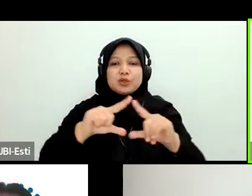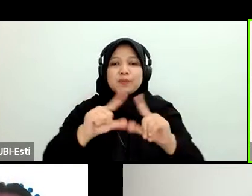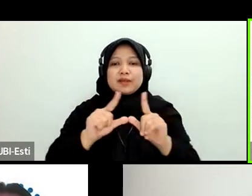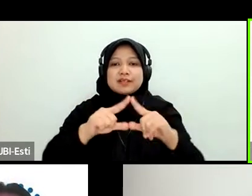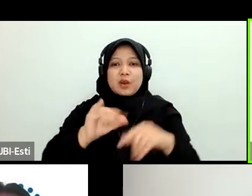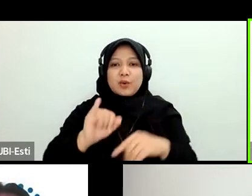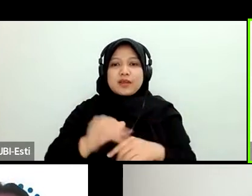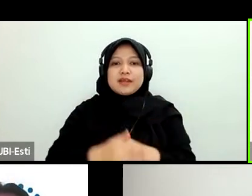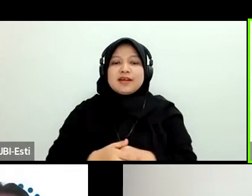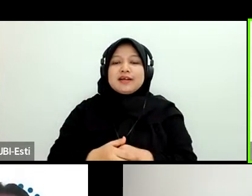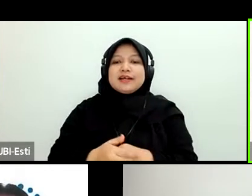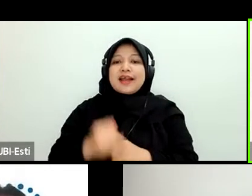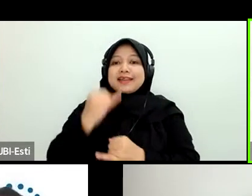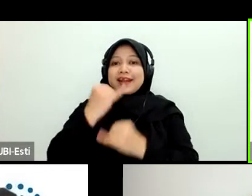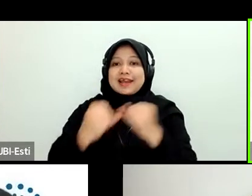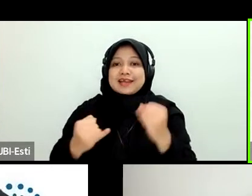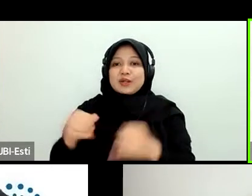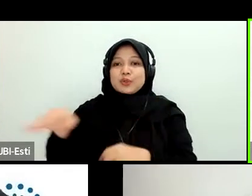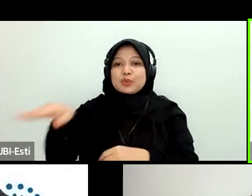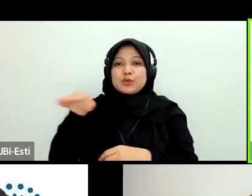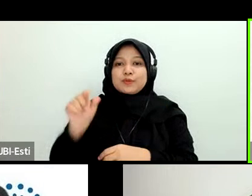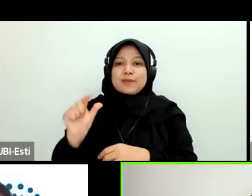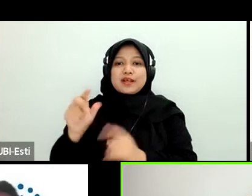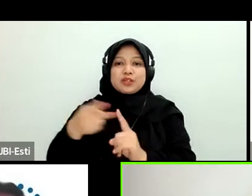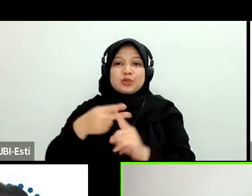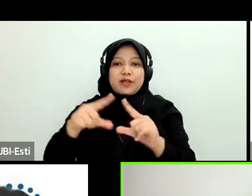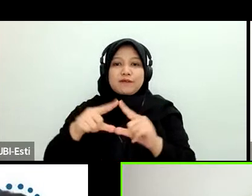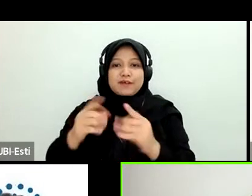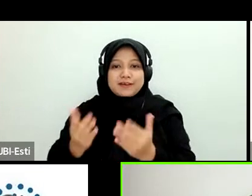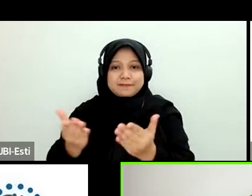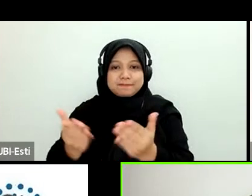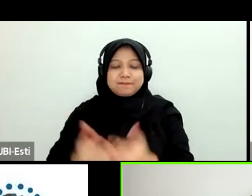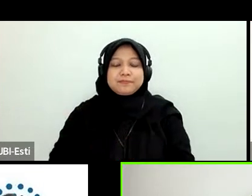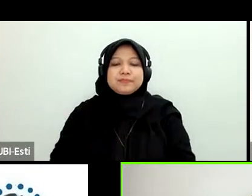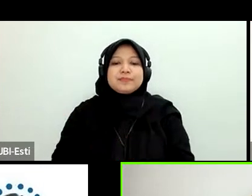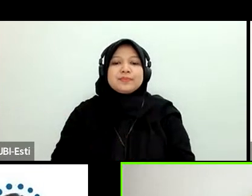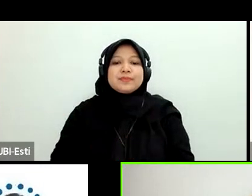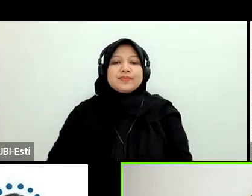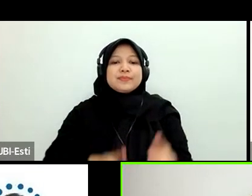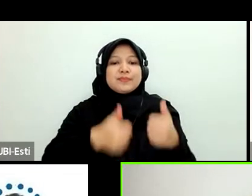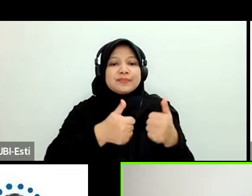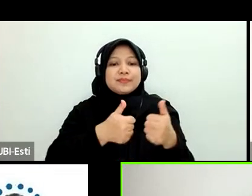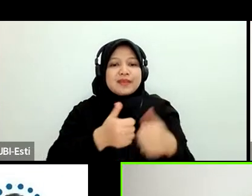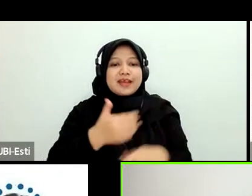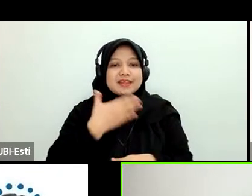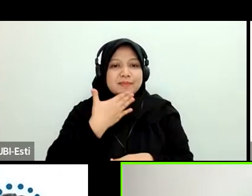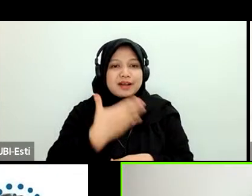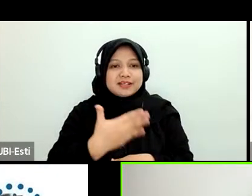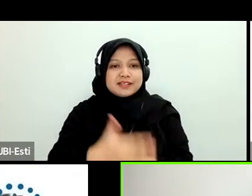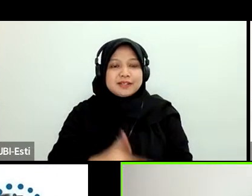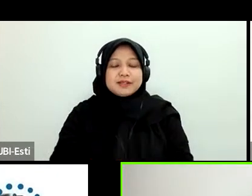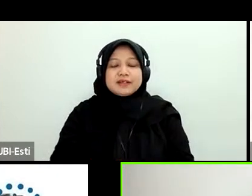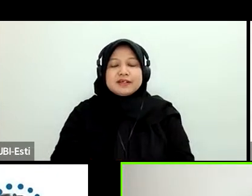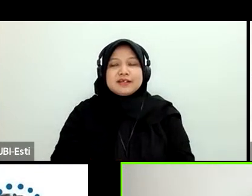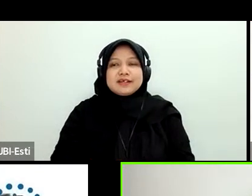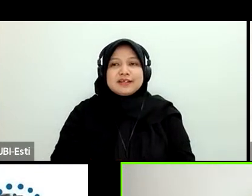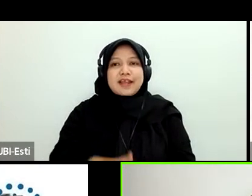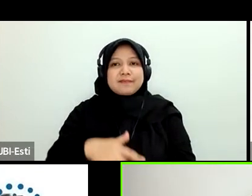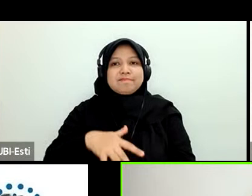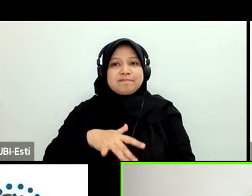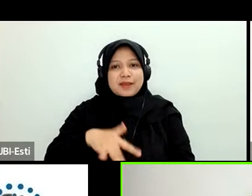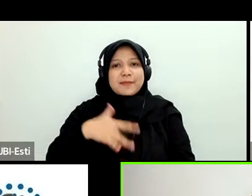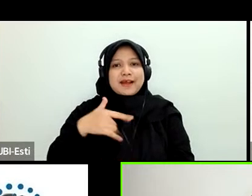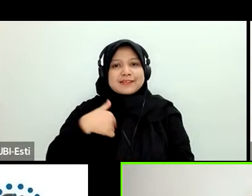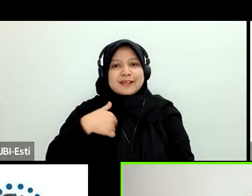pada Mbak Zulfa silakan Terima kasih masukki sebuah kehormatan dan saya memang